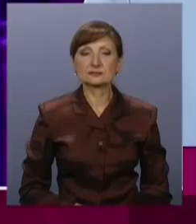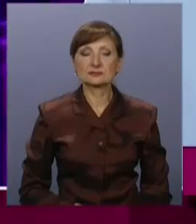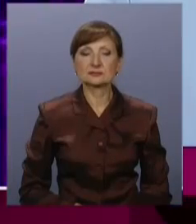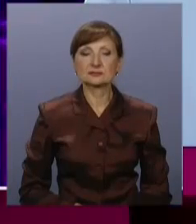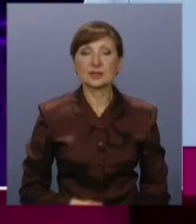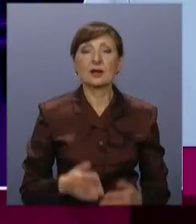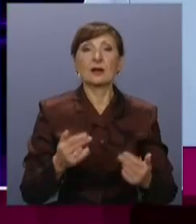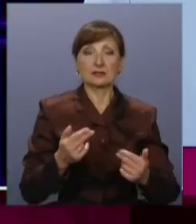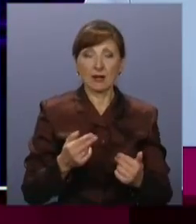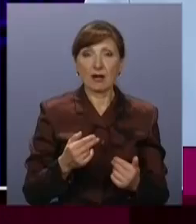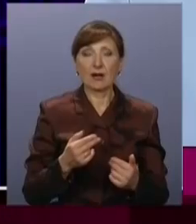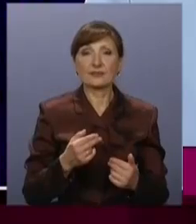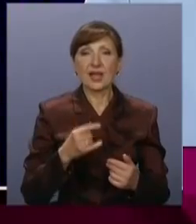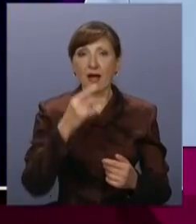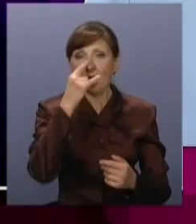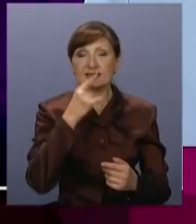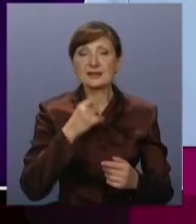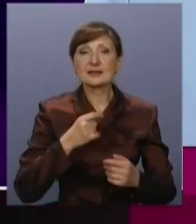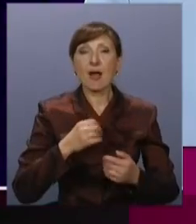Да, казах-курайсы в целом вот